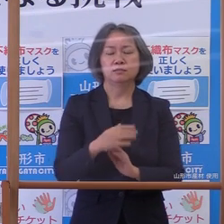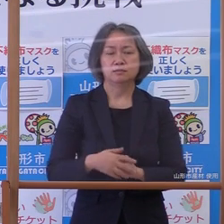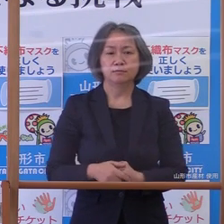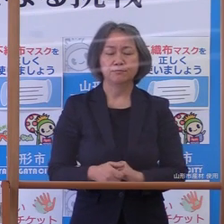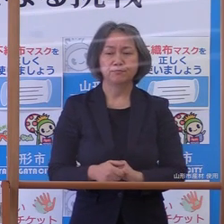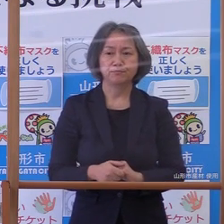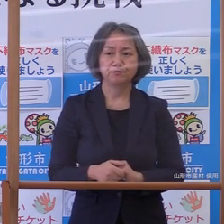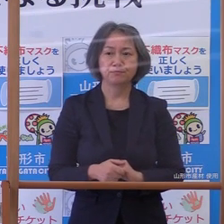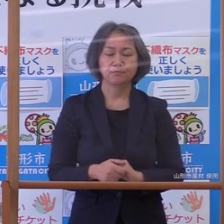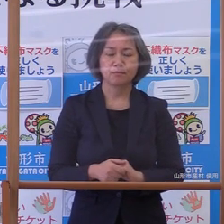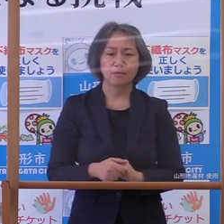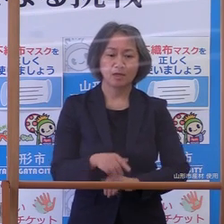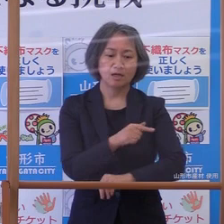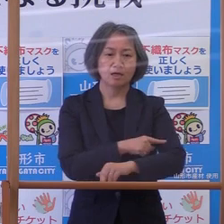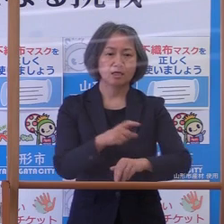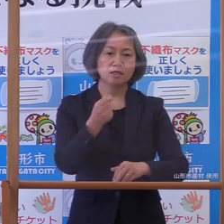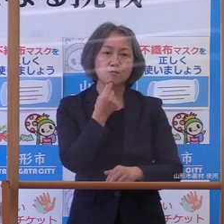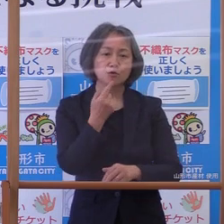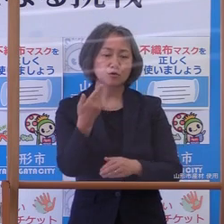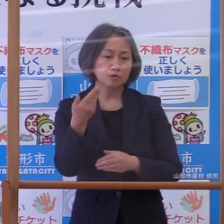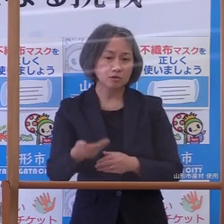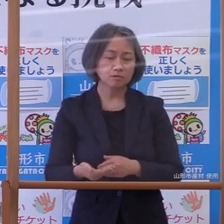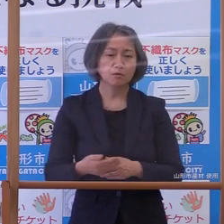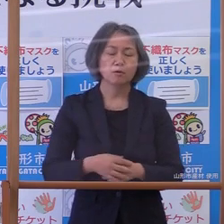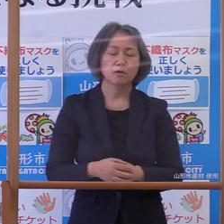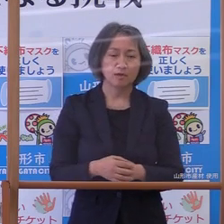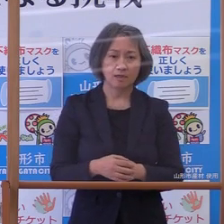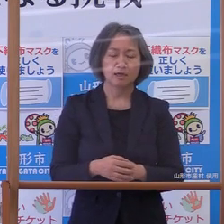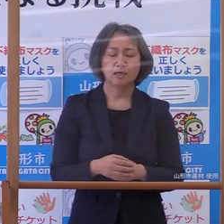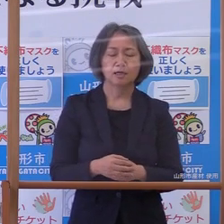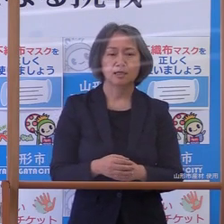点、地産地消のお店、